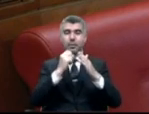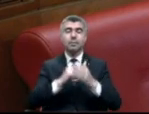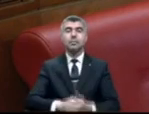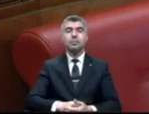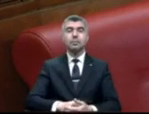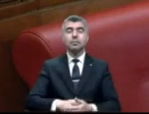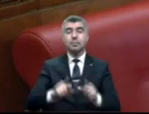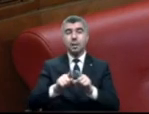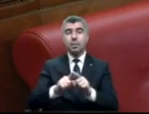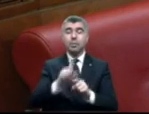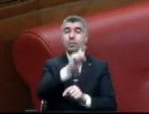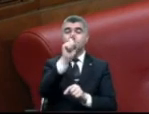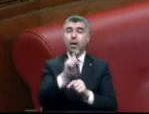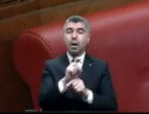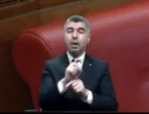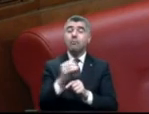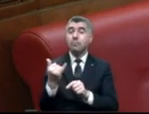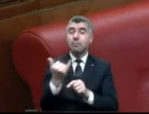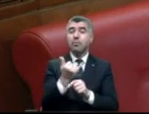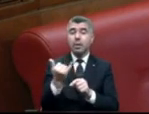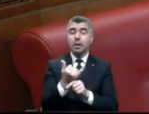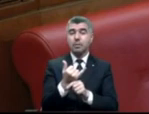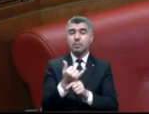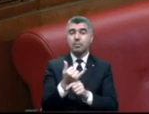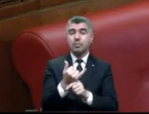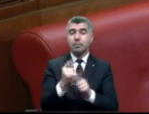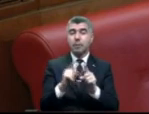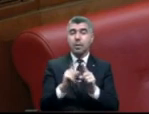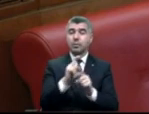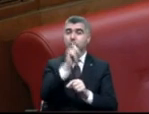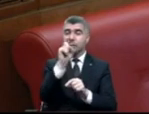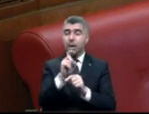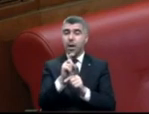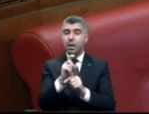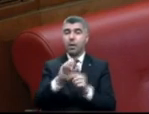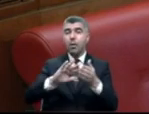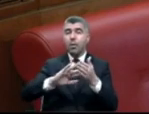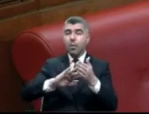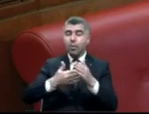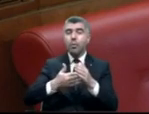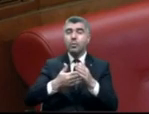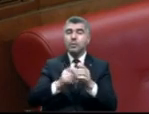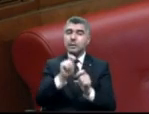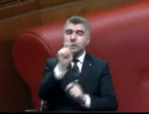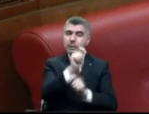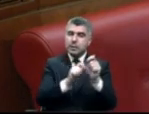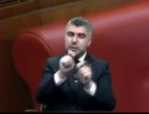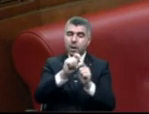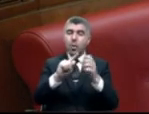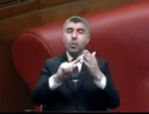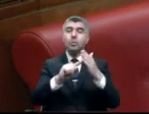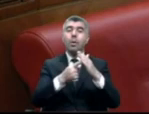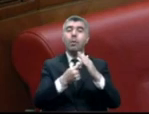الحال هو سؤال جوهري، لأنه كيمس بواحد السؤال اللي هو الشبكة، كيفاش نصينوا الشبكة